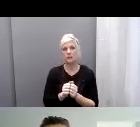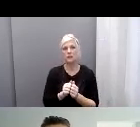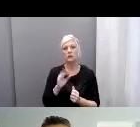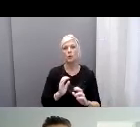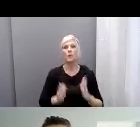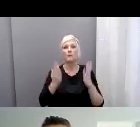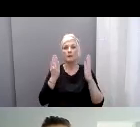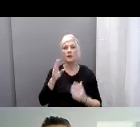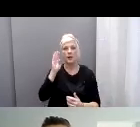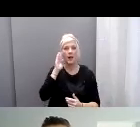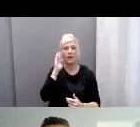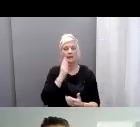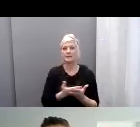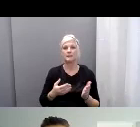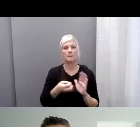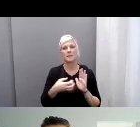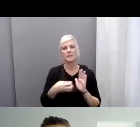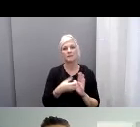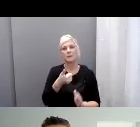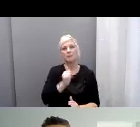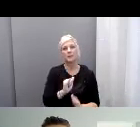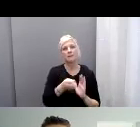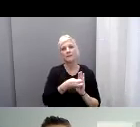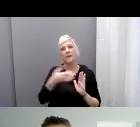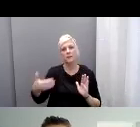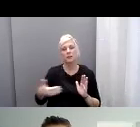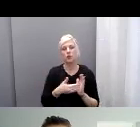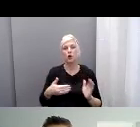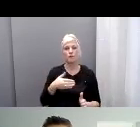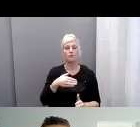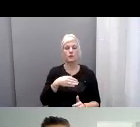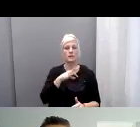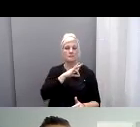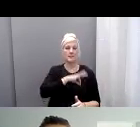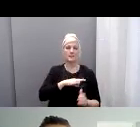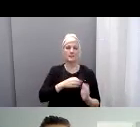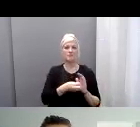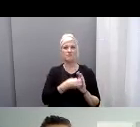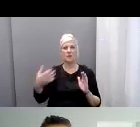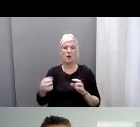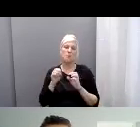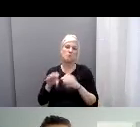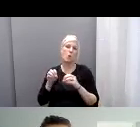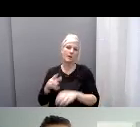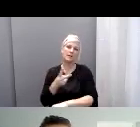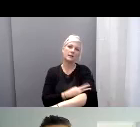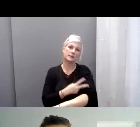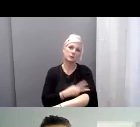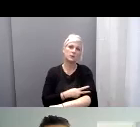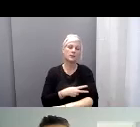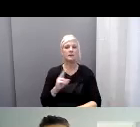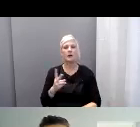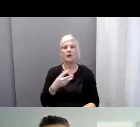läkarna inte beskriver biverkningar på sexualiteten eller potensen på olika